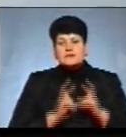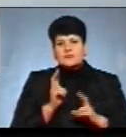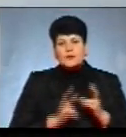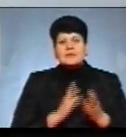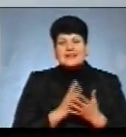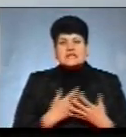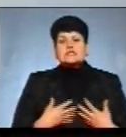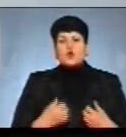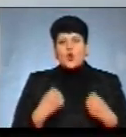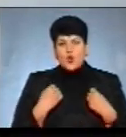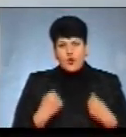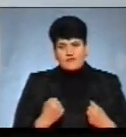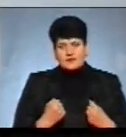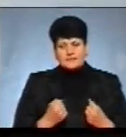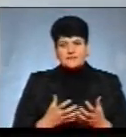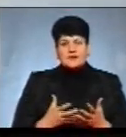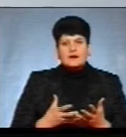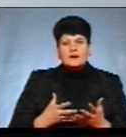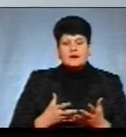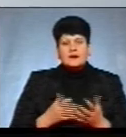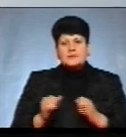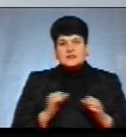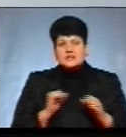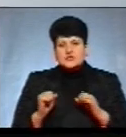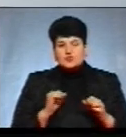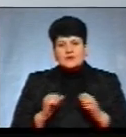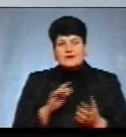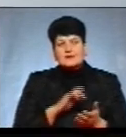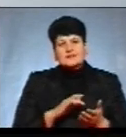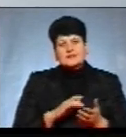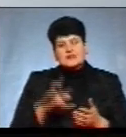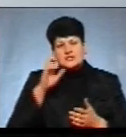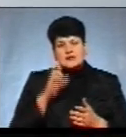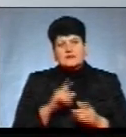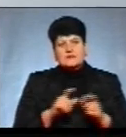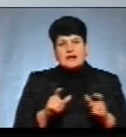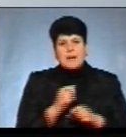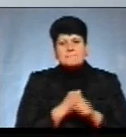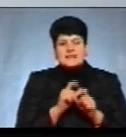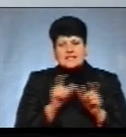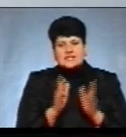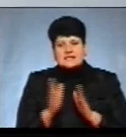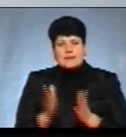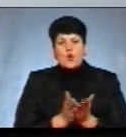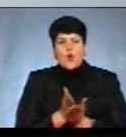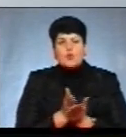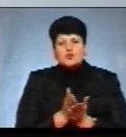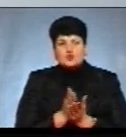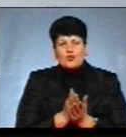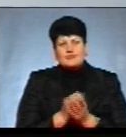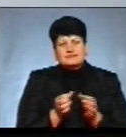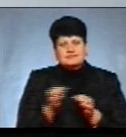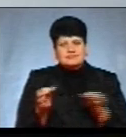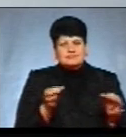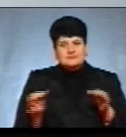Державне підприємство «Є-здоров'я» адмініструє центральний компонент «І-Хелс». Аптечні та медичні інформаційні системи